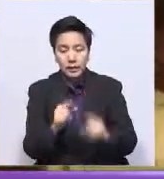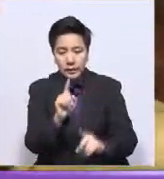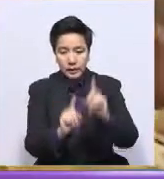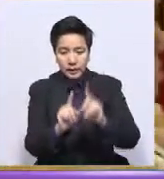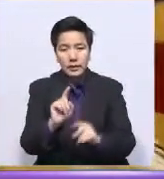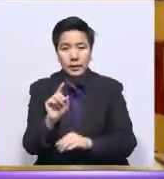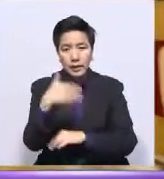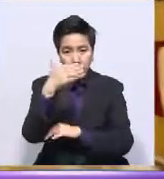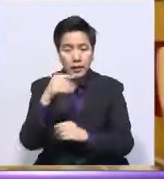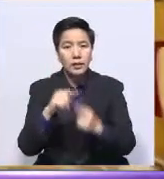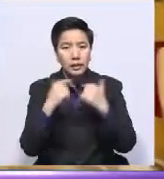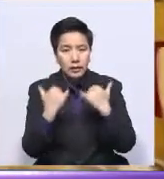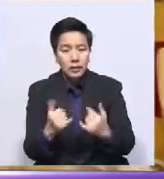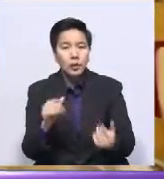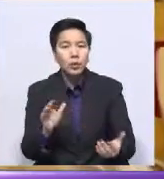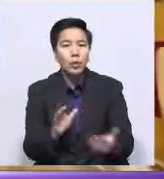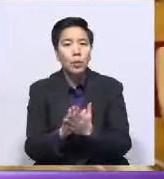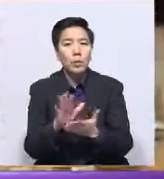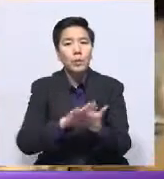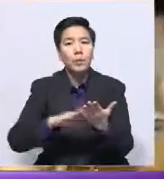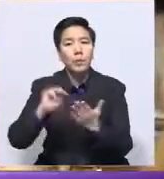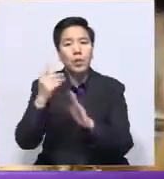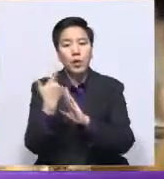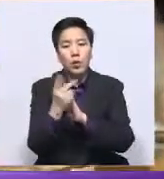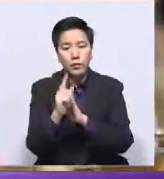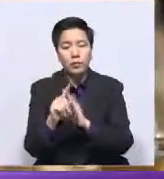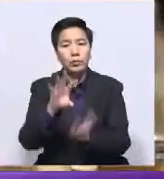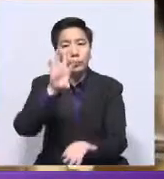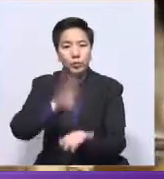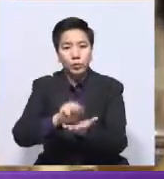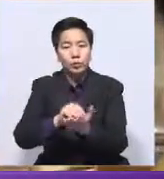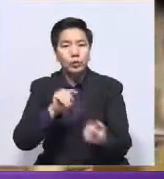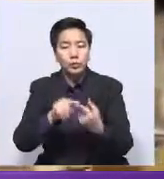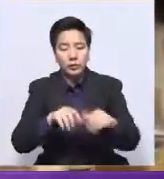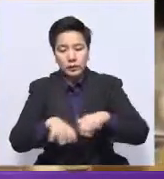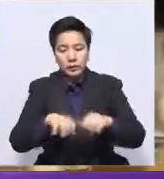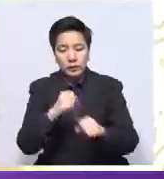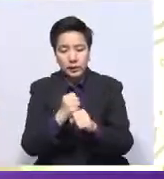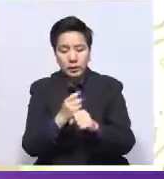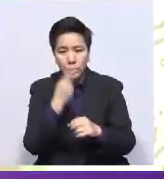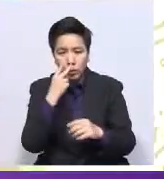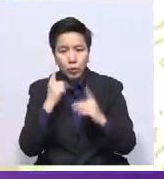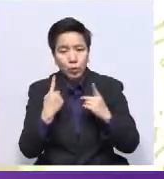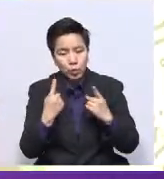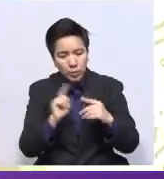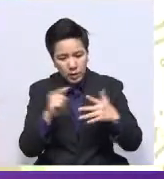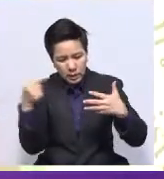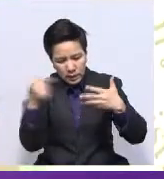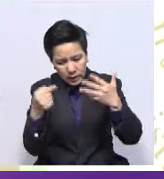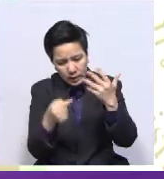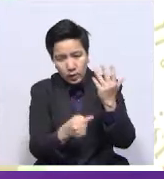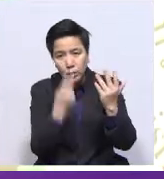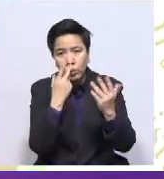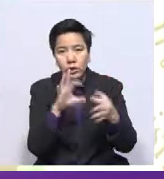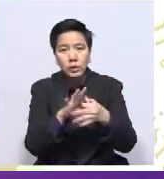ชาติได้ร่วมกับมหาวิทยาลัยขอนแก่นรวบรวมข้อมูลโดยจัดทำเป็นดัชนีชี้วัดการจัดการน้ำ